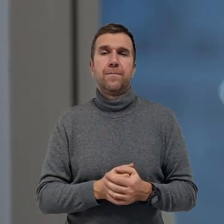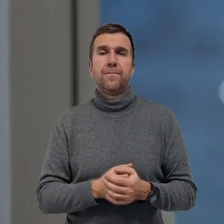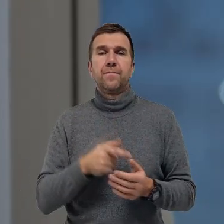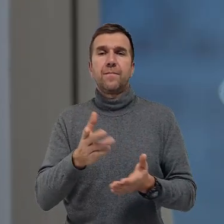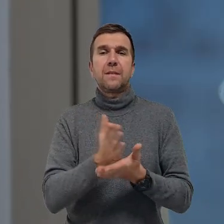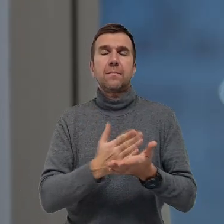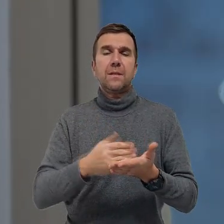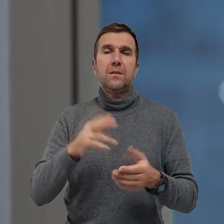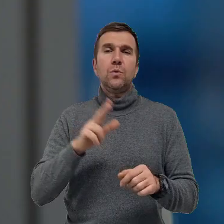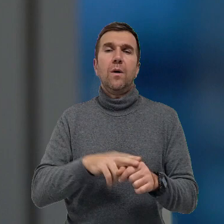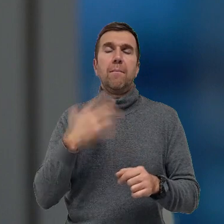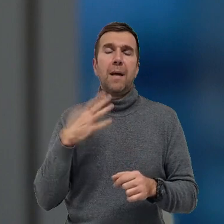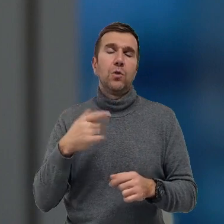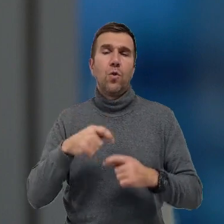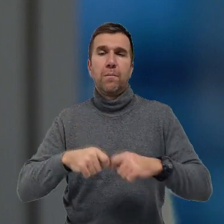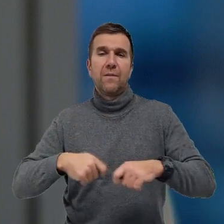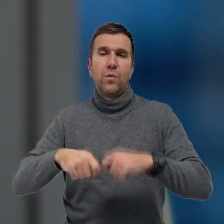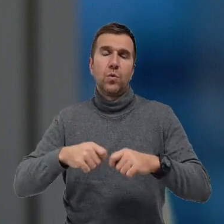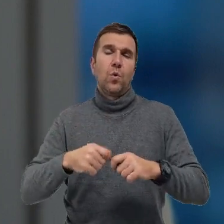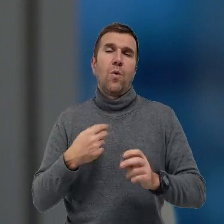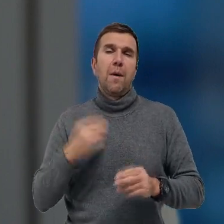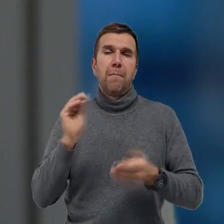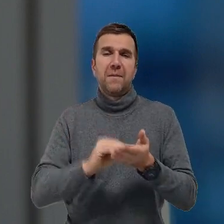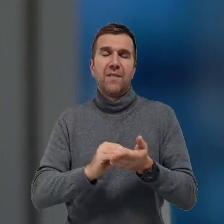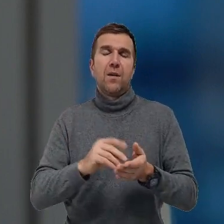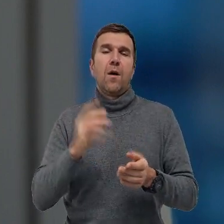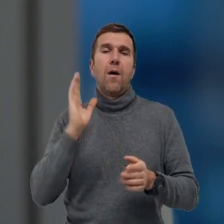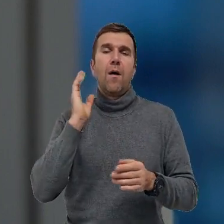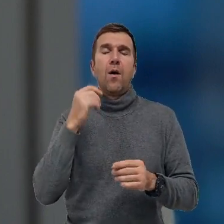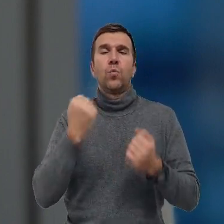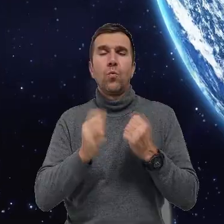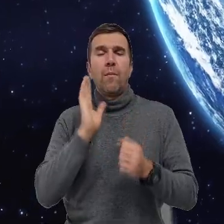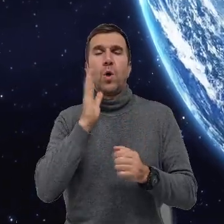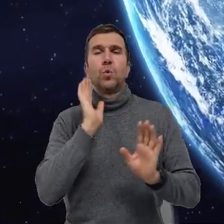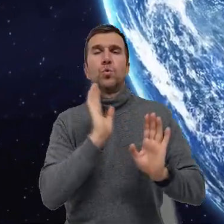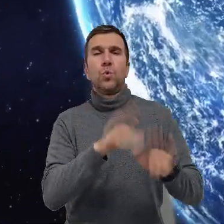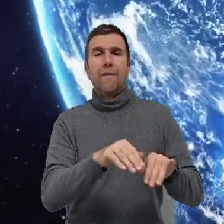które bardzo przywiązują i uzależniają. Ciężko to później zostawić.